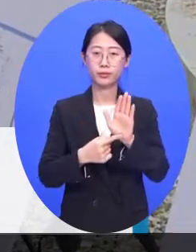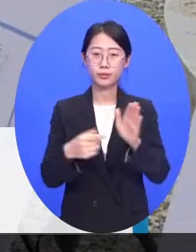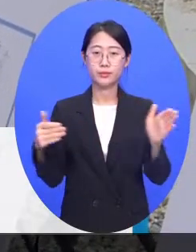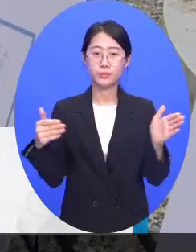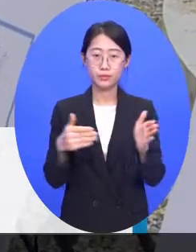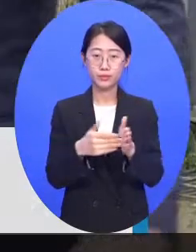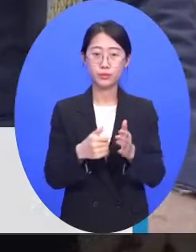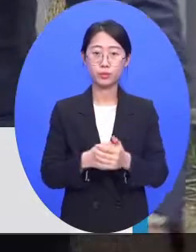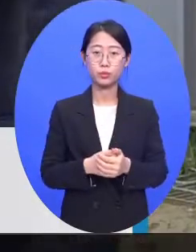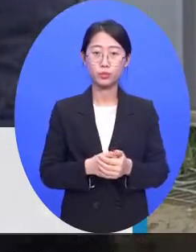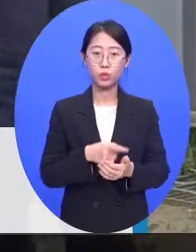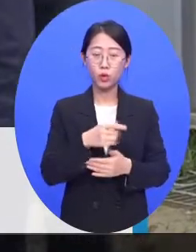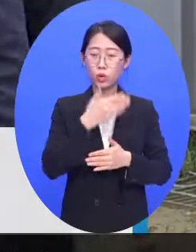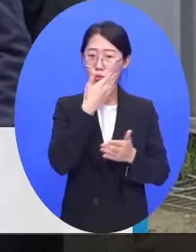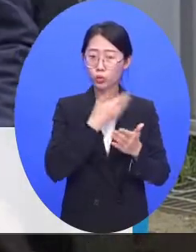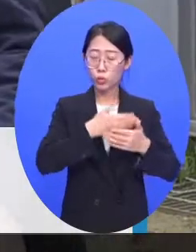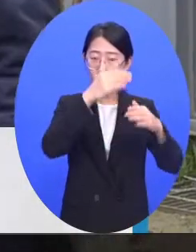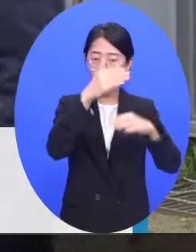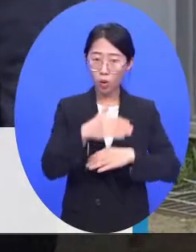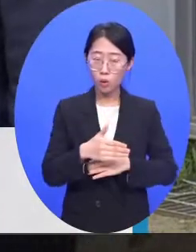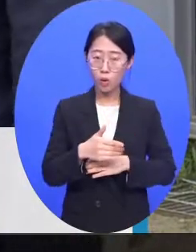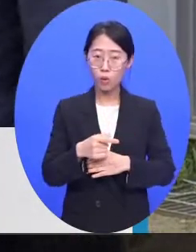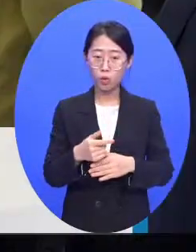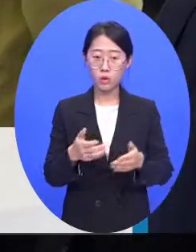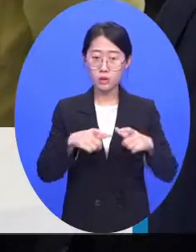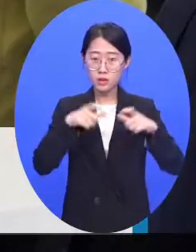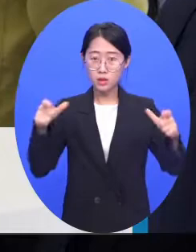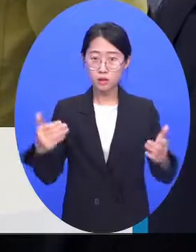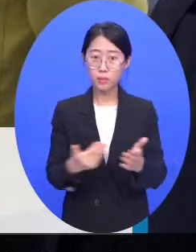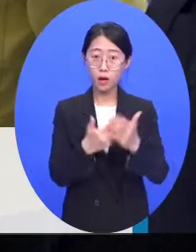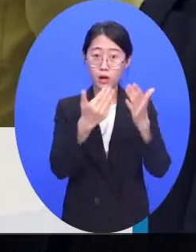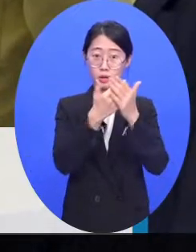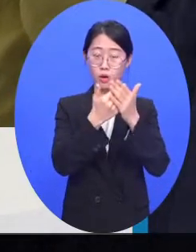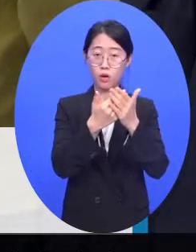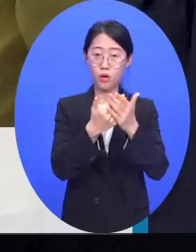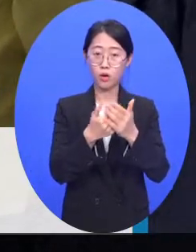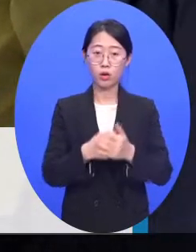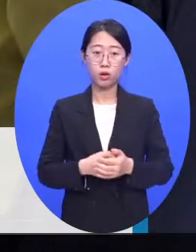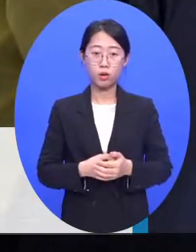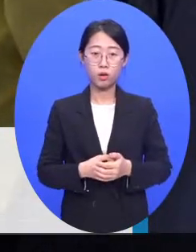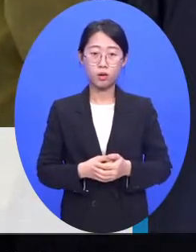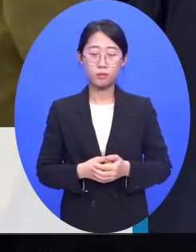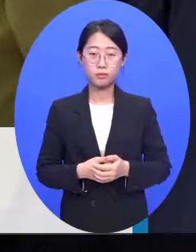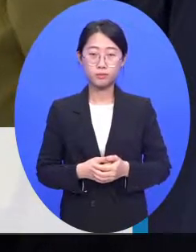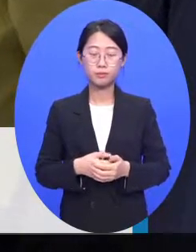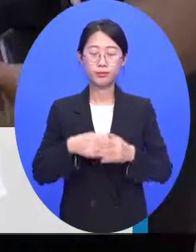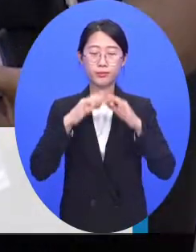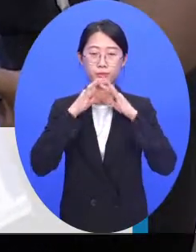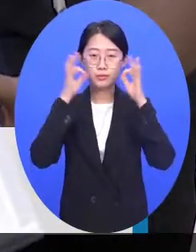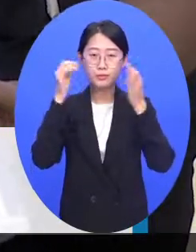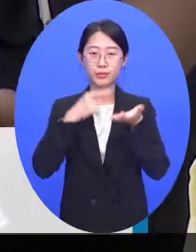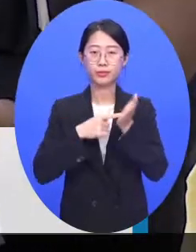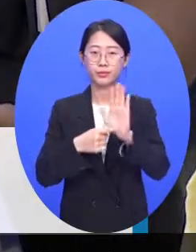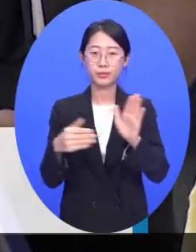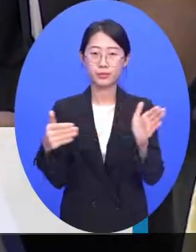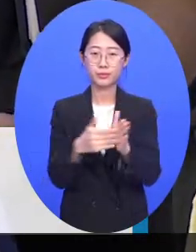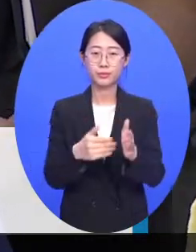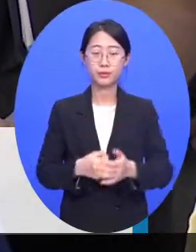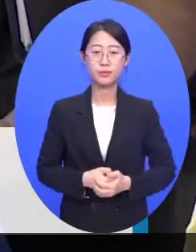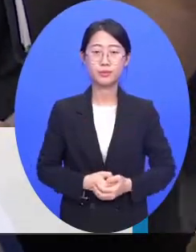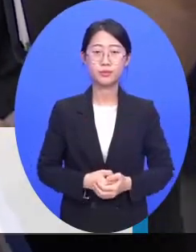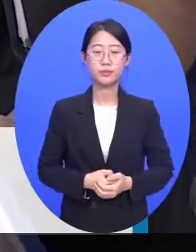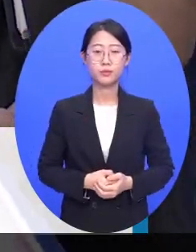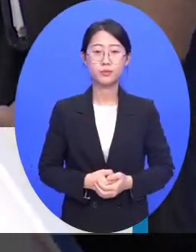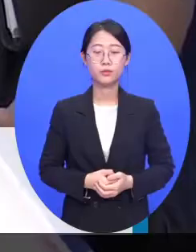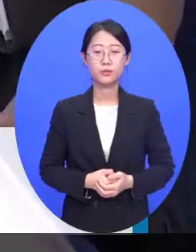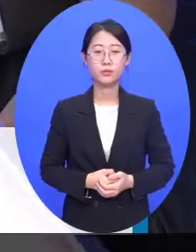마련할 것이라며 주요 현안 사업을 내실 있게 추진해 지역의 균형 발전과 시정의 성장 동력 확보에 최선을 다하겠다고